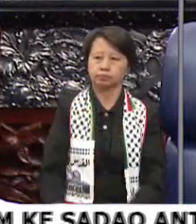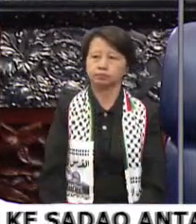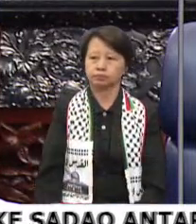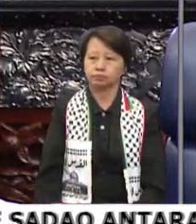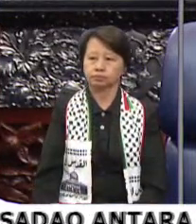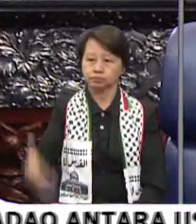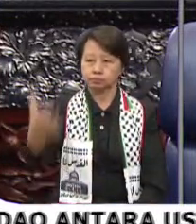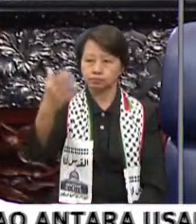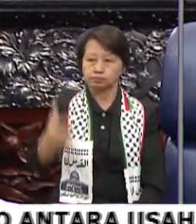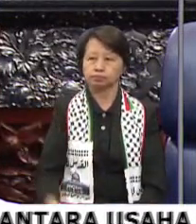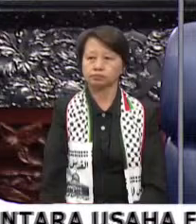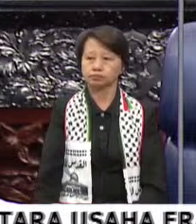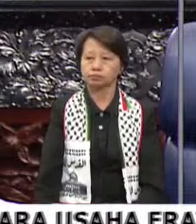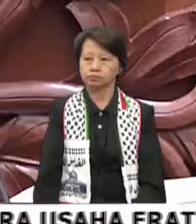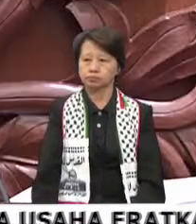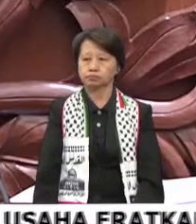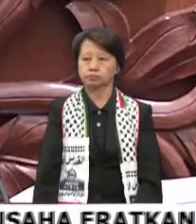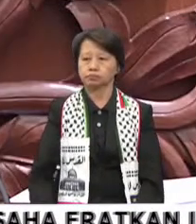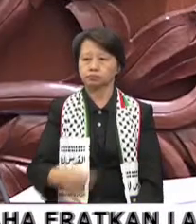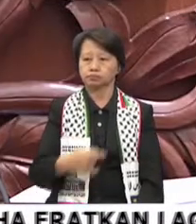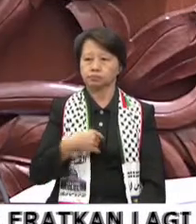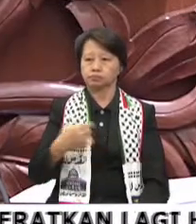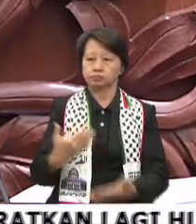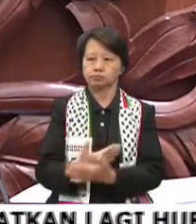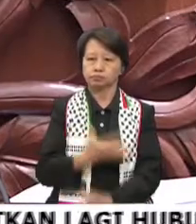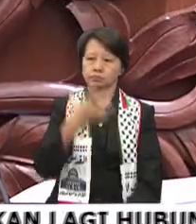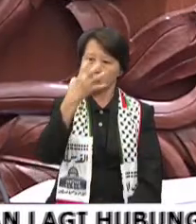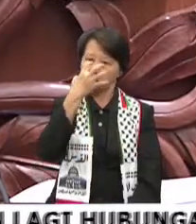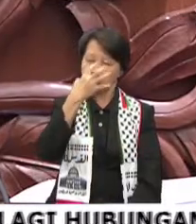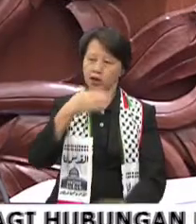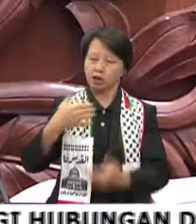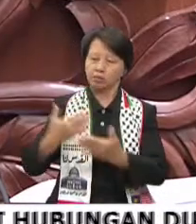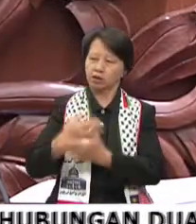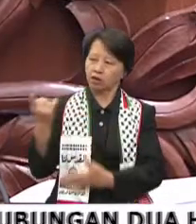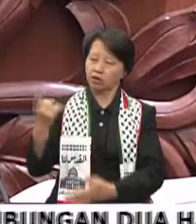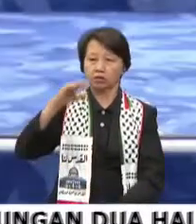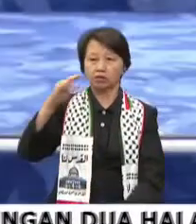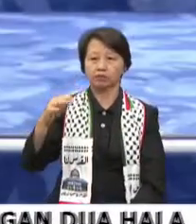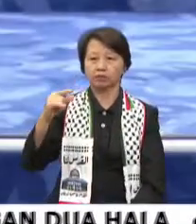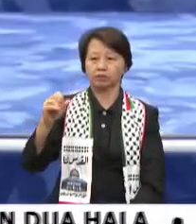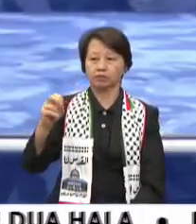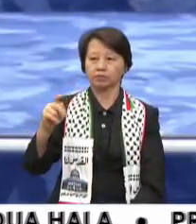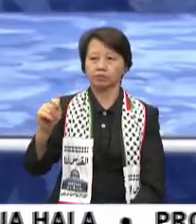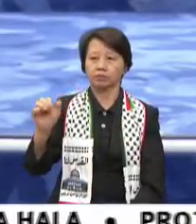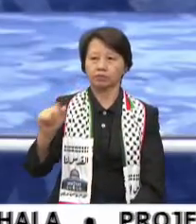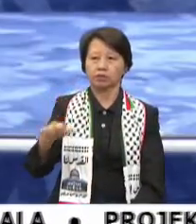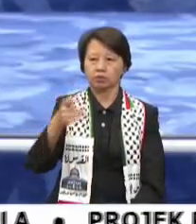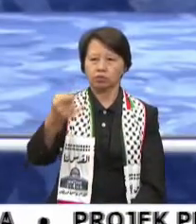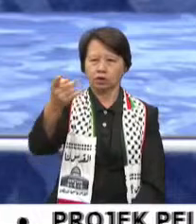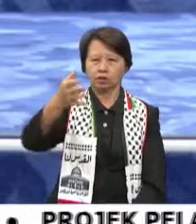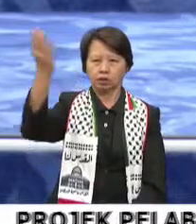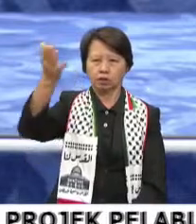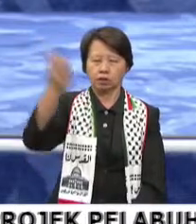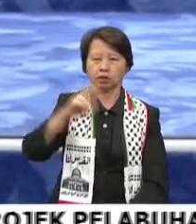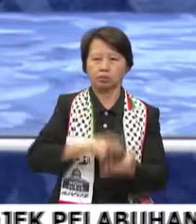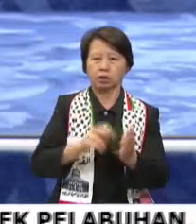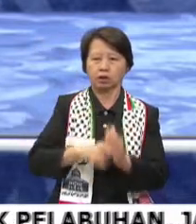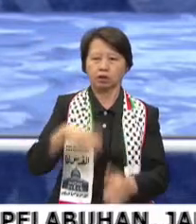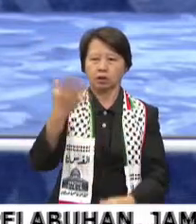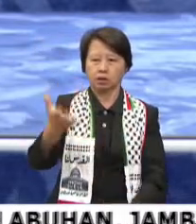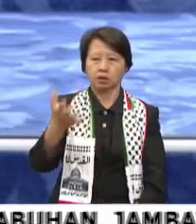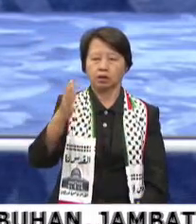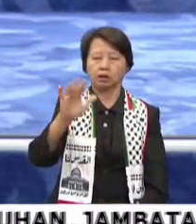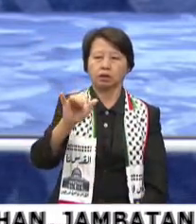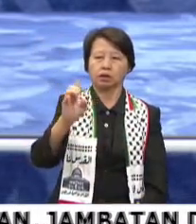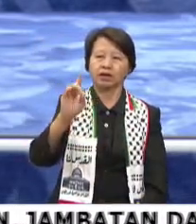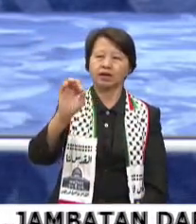ikhlasata baru marah betul sebab Gantang Dia Bukan dia bersyarah ini maknanya Tan Sri